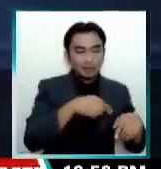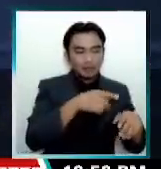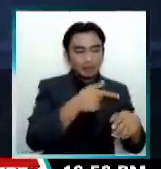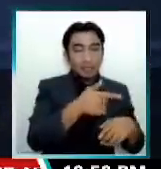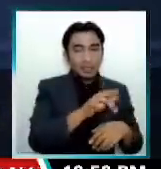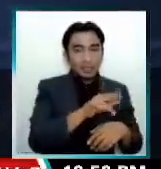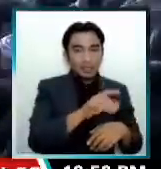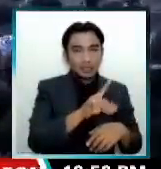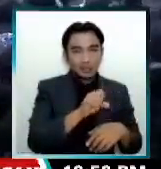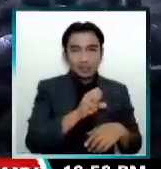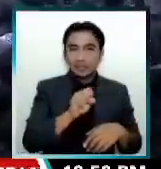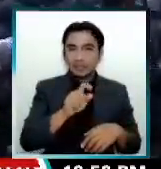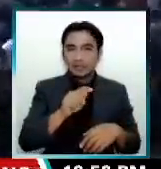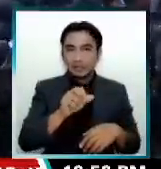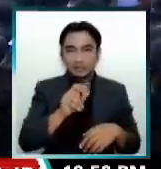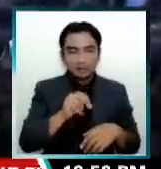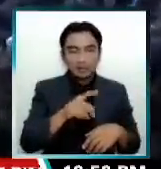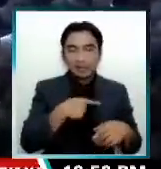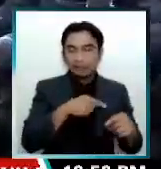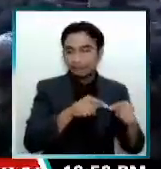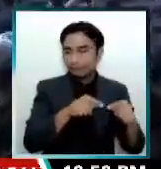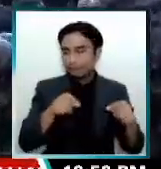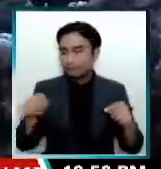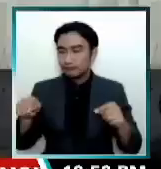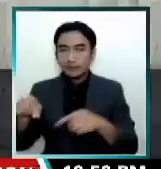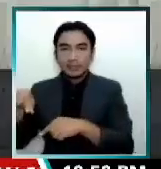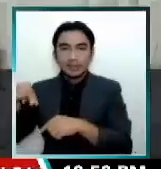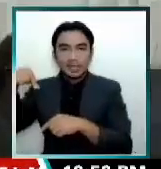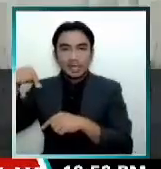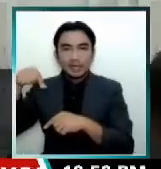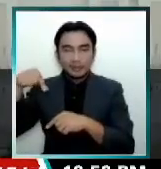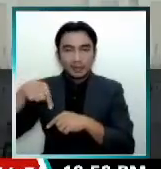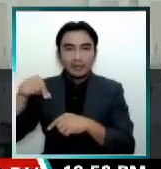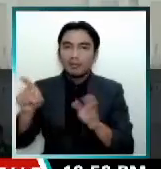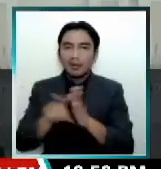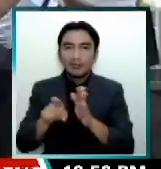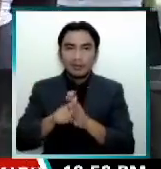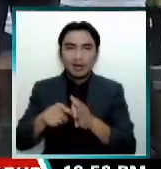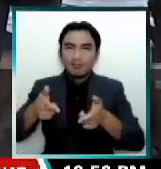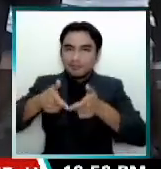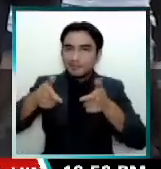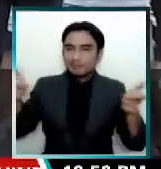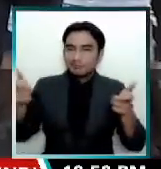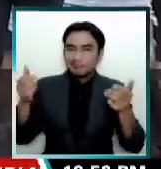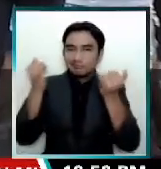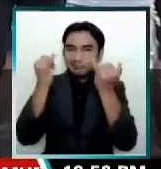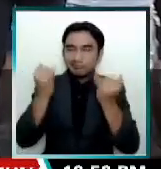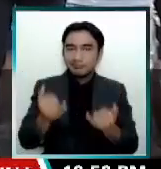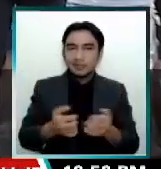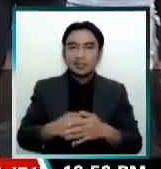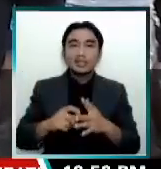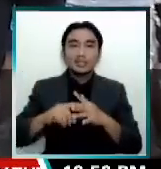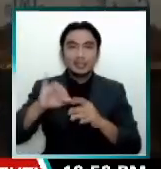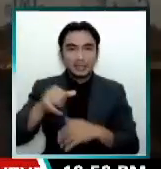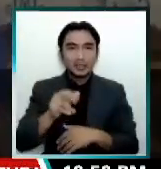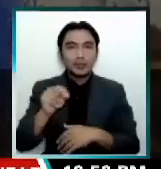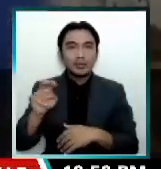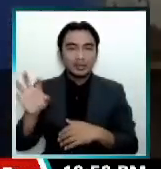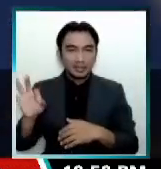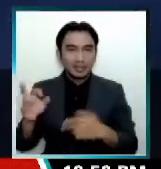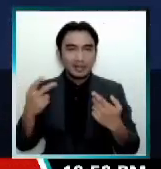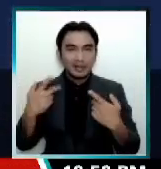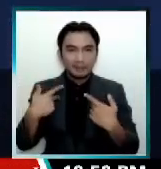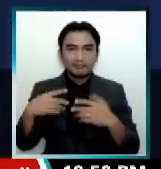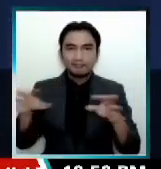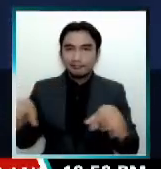ng Quiapo. Bawal po ang malalaking imahe ng Nazareno. Sa January 9, magsasagawa ng misa sa Quiapo Church. Wala